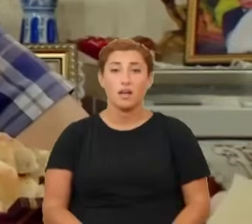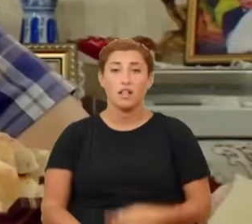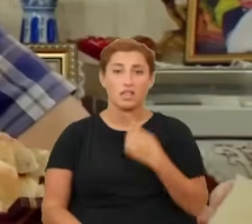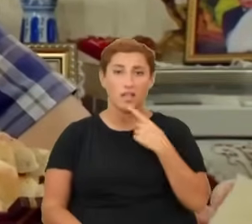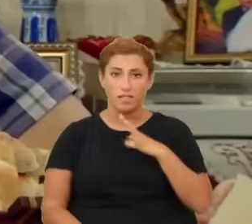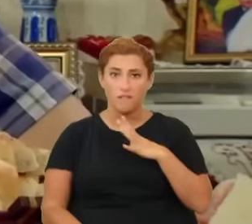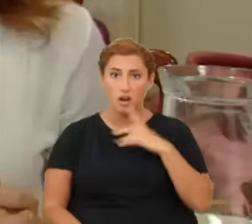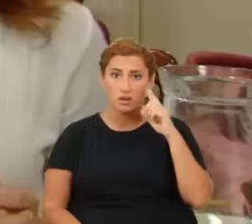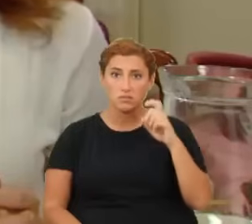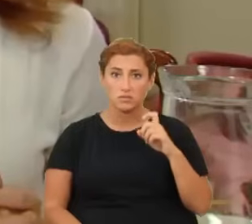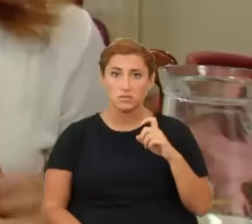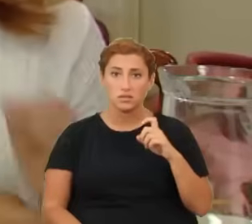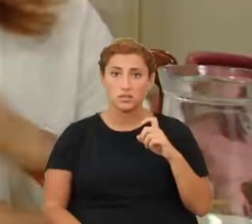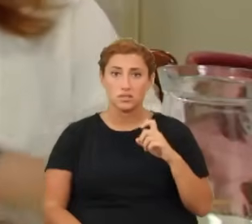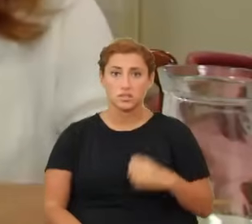Tatlı mı? Var mı tatlı?